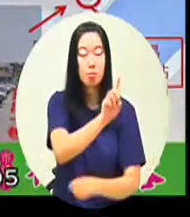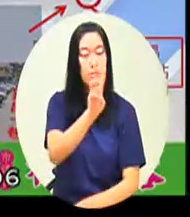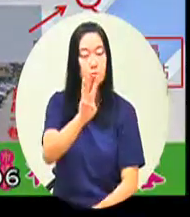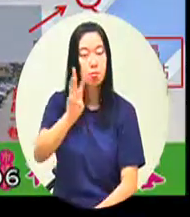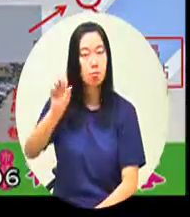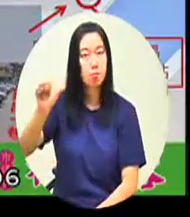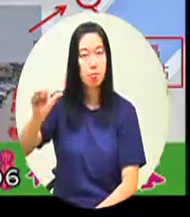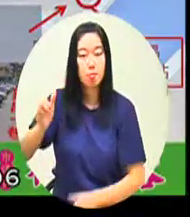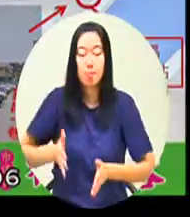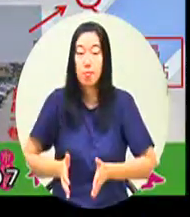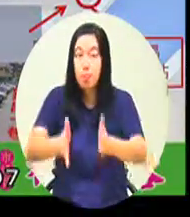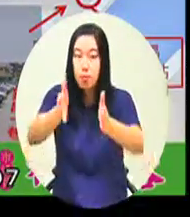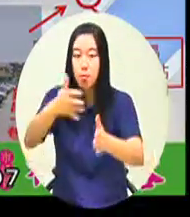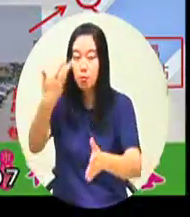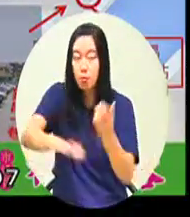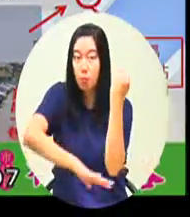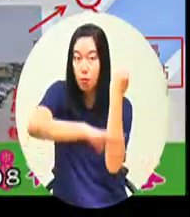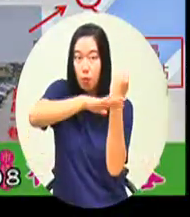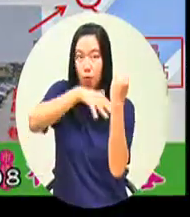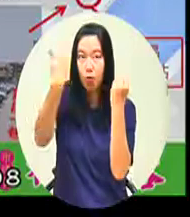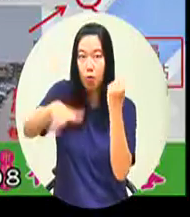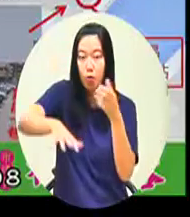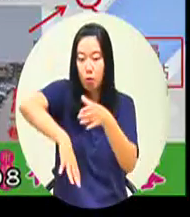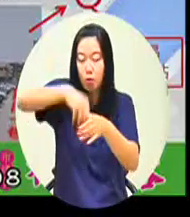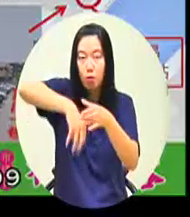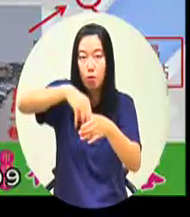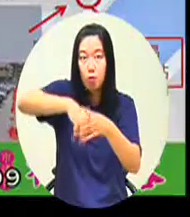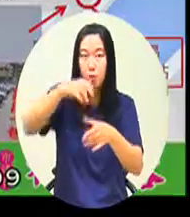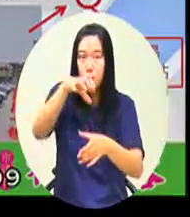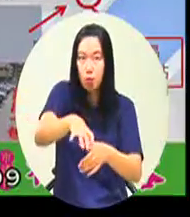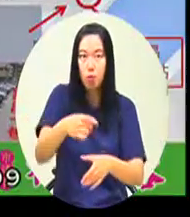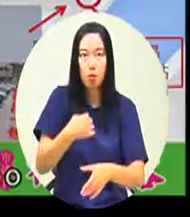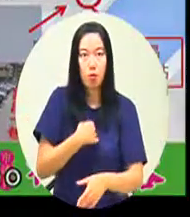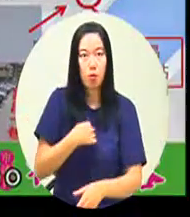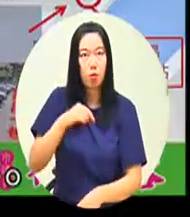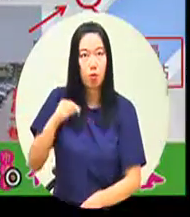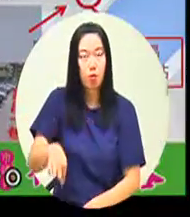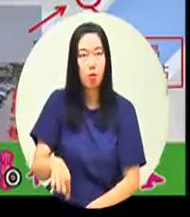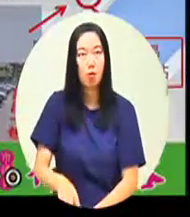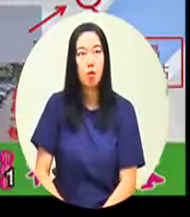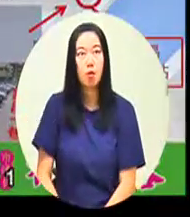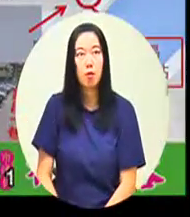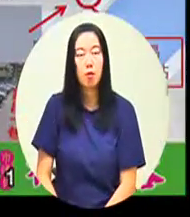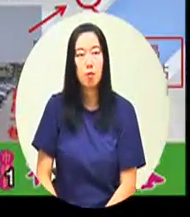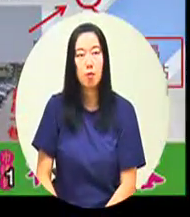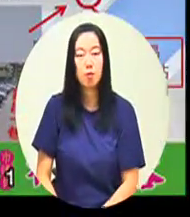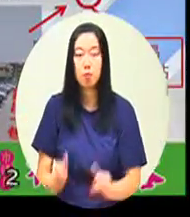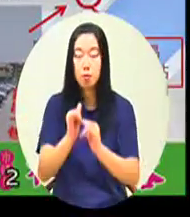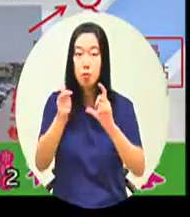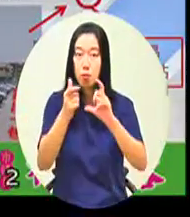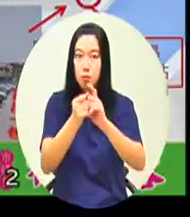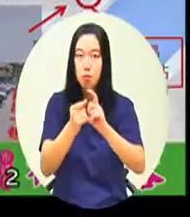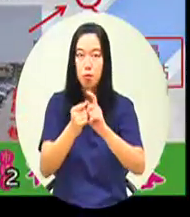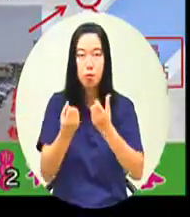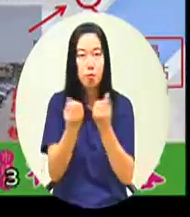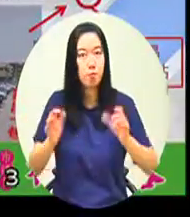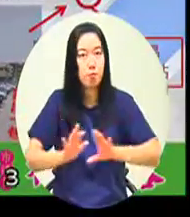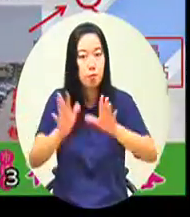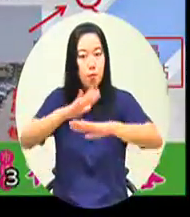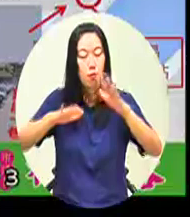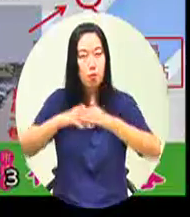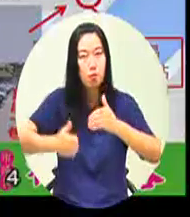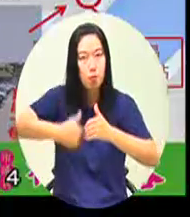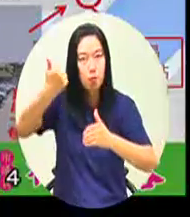135巷淹水抽水站也已经在本席我们的图明进社区发展协会的理事长的反